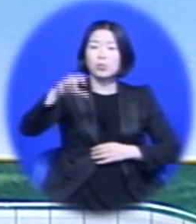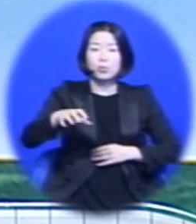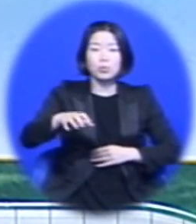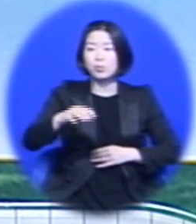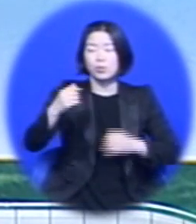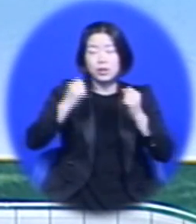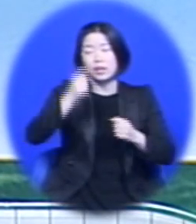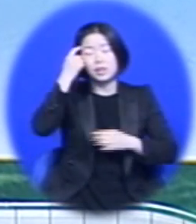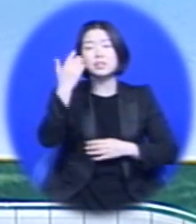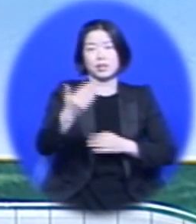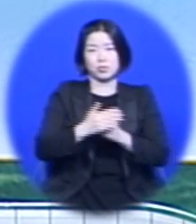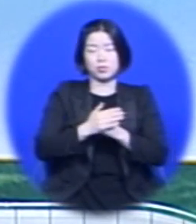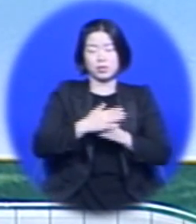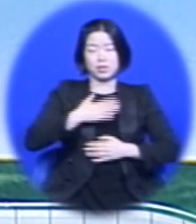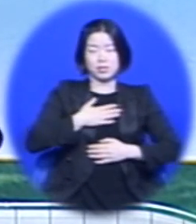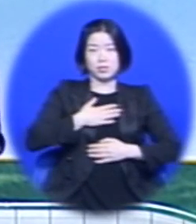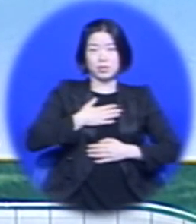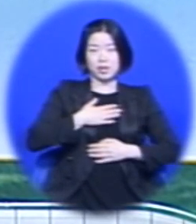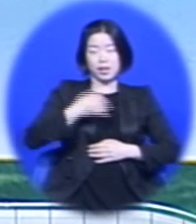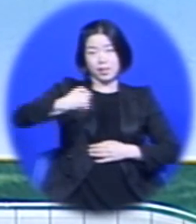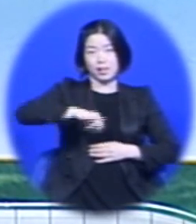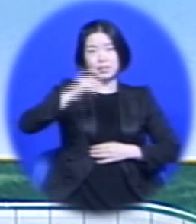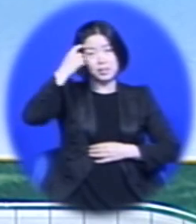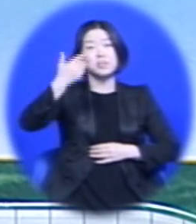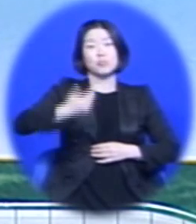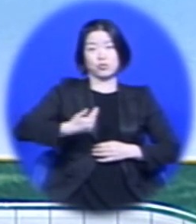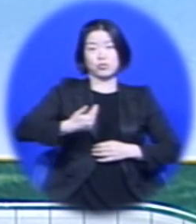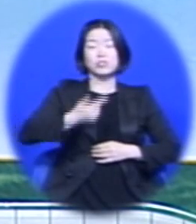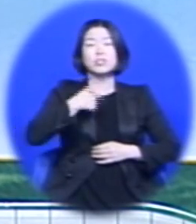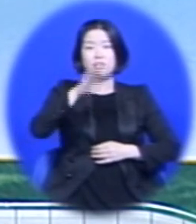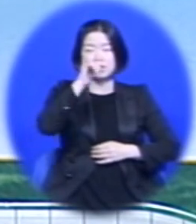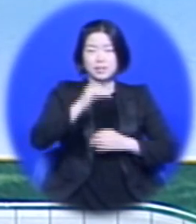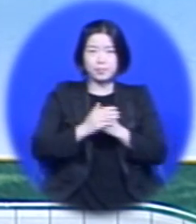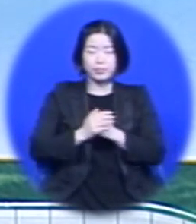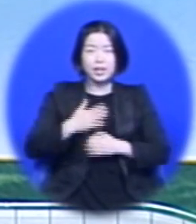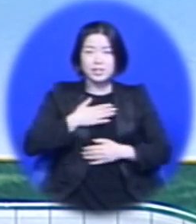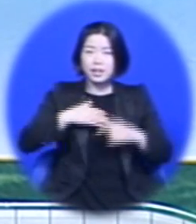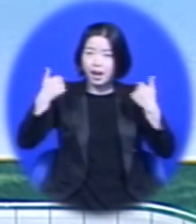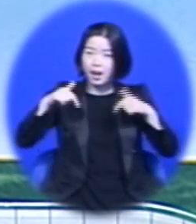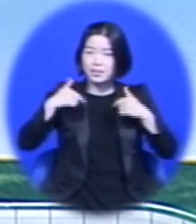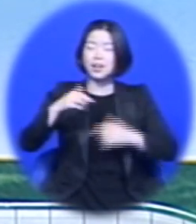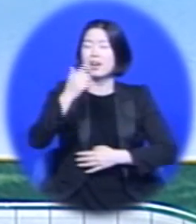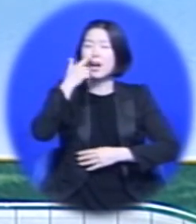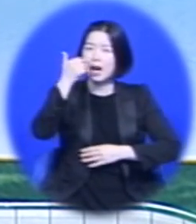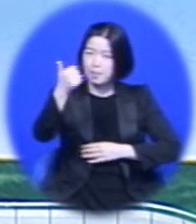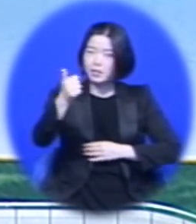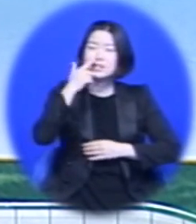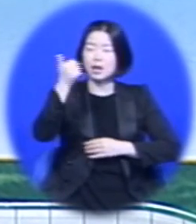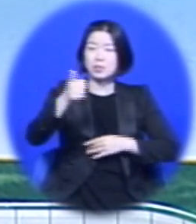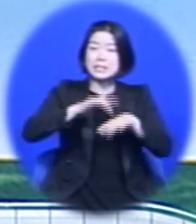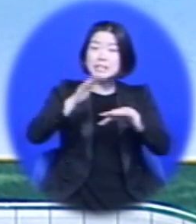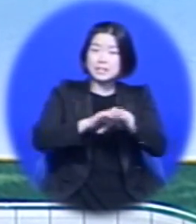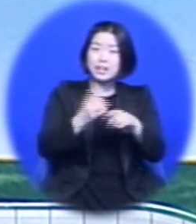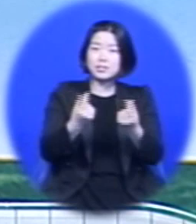그렇게 저에게 핀장 같은 그런 질문을 했습니다. 제가 늘 아버지, 아버지 그렇게 습관처럼 이야기를